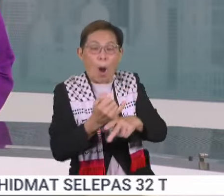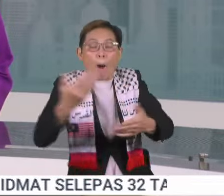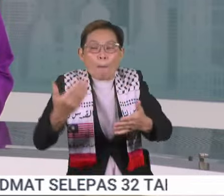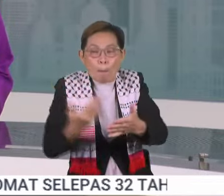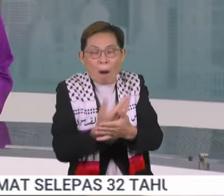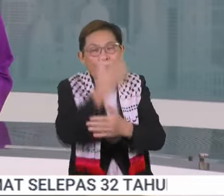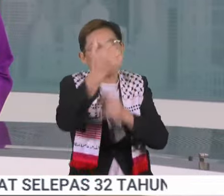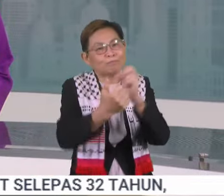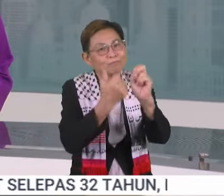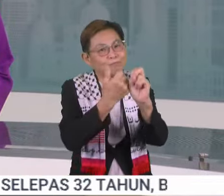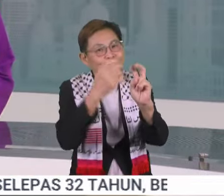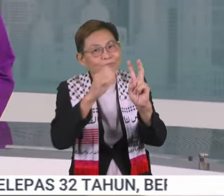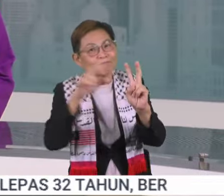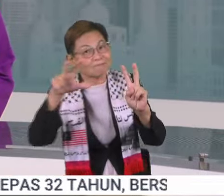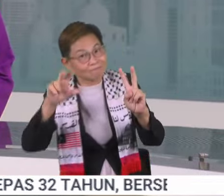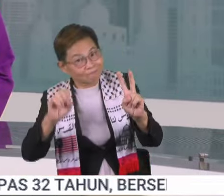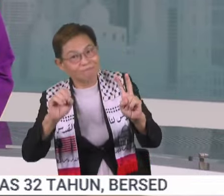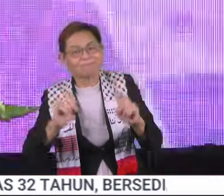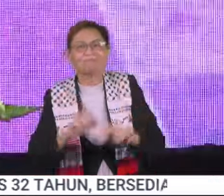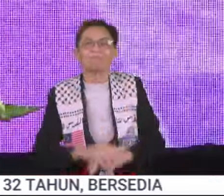baharu 2030.